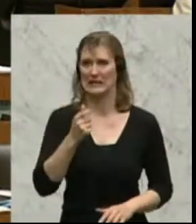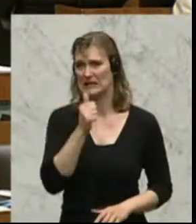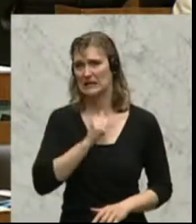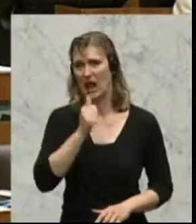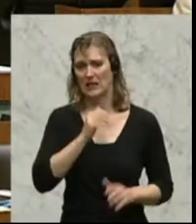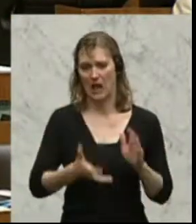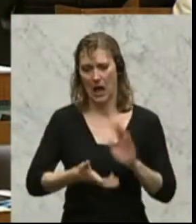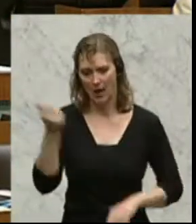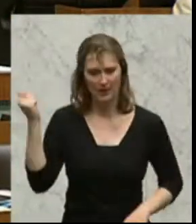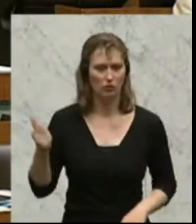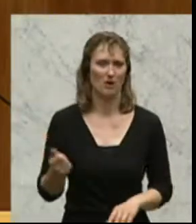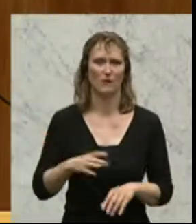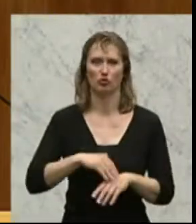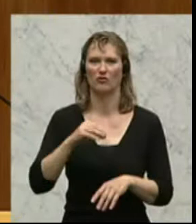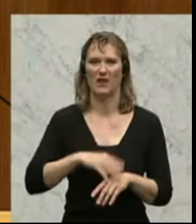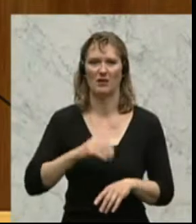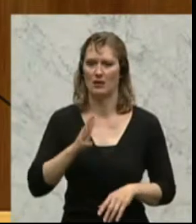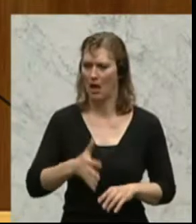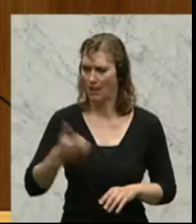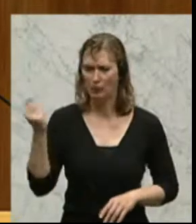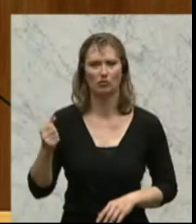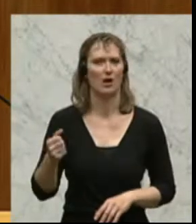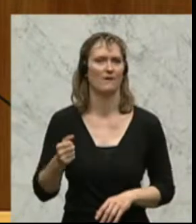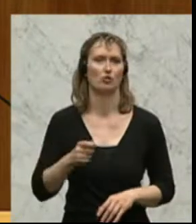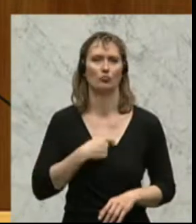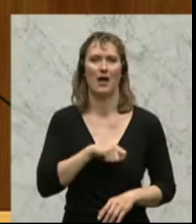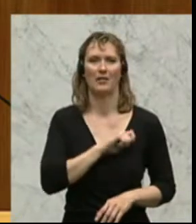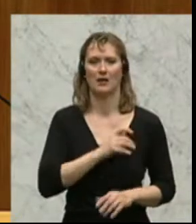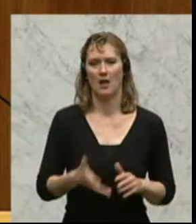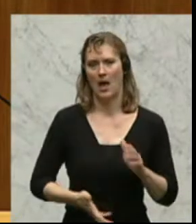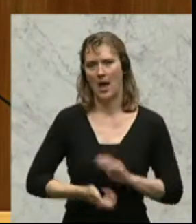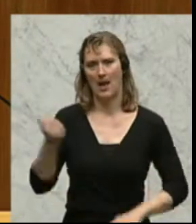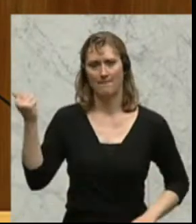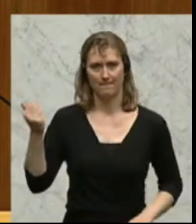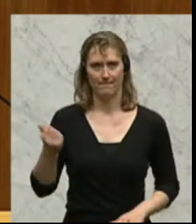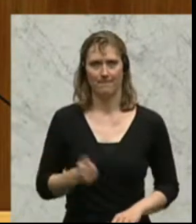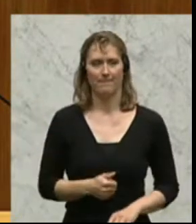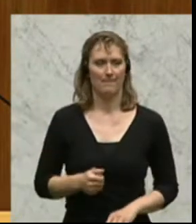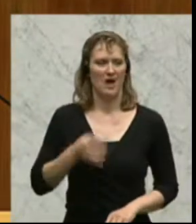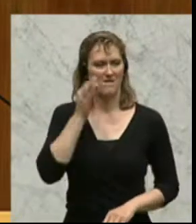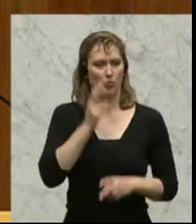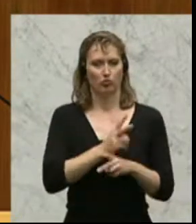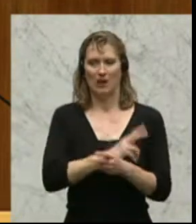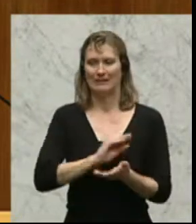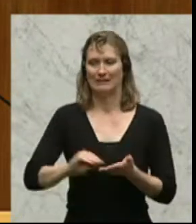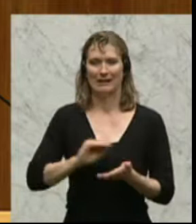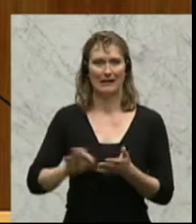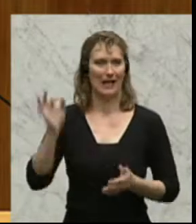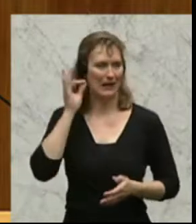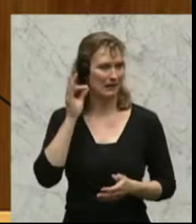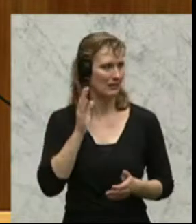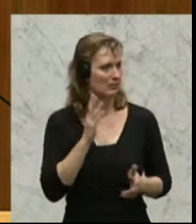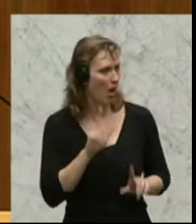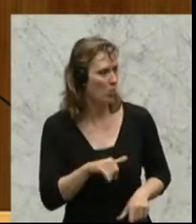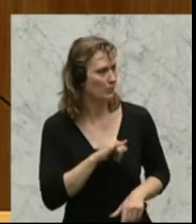abgeschafft, Schweden abgeschafft, Spanien abgeschafft. Frau Staatssekretärin, es wäre vielleicht interessant, sich